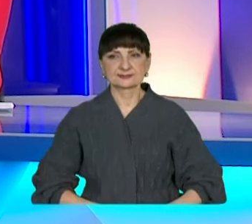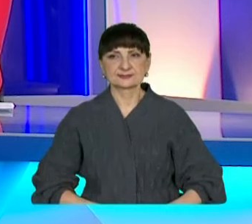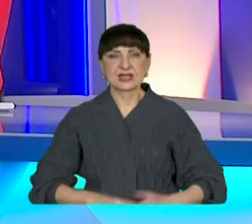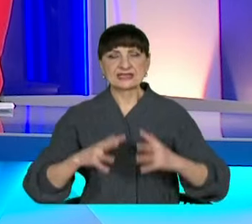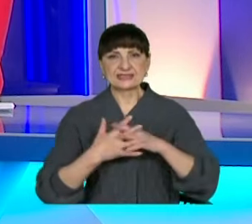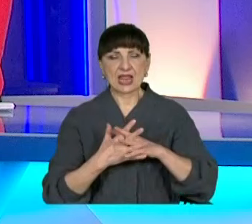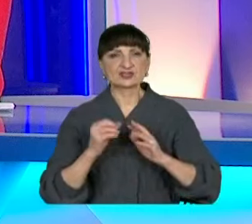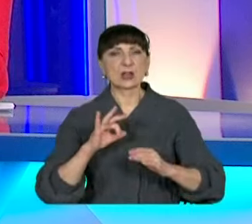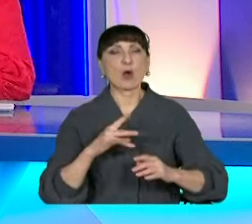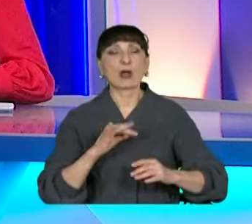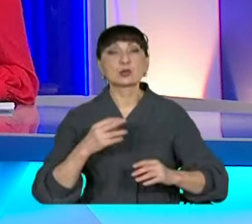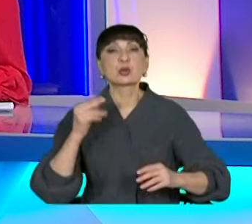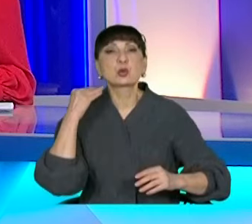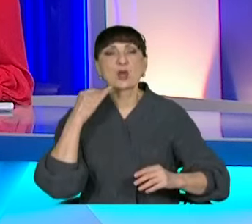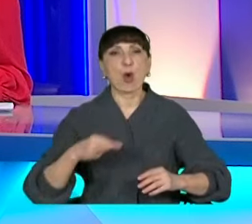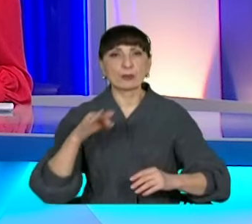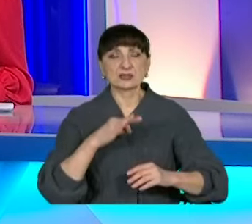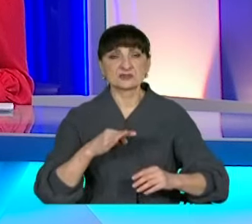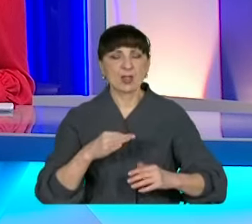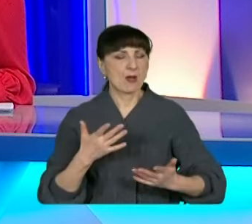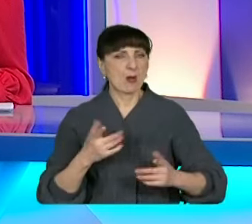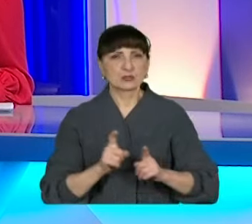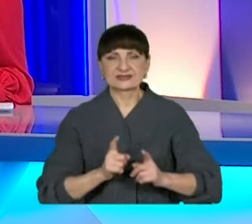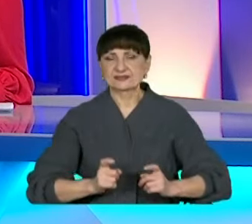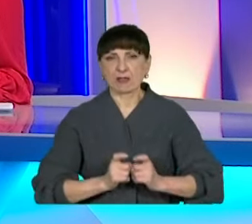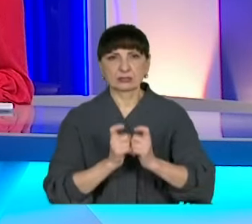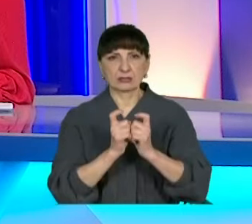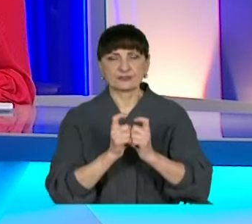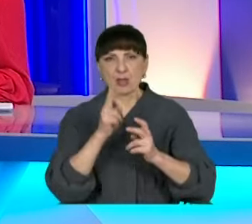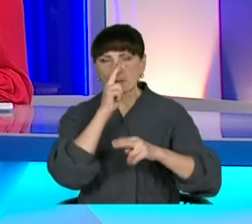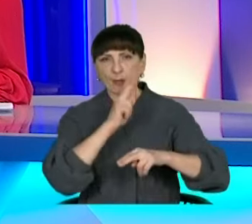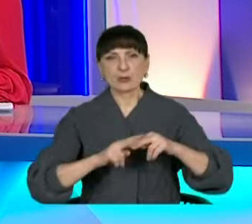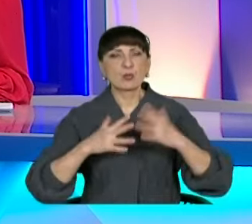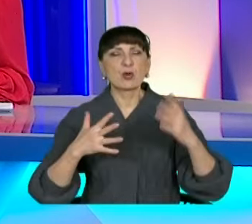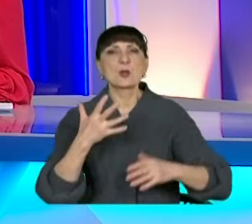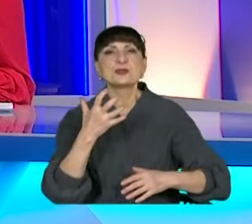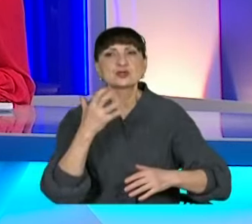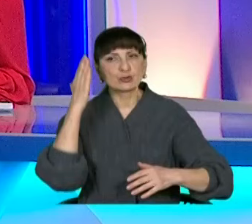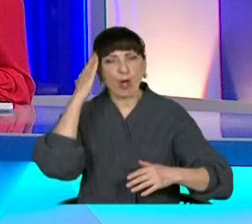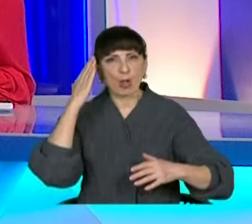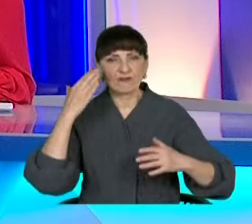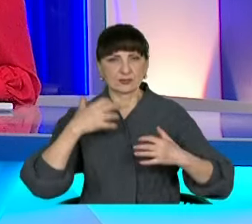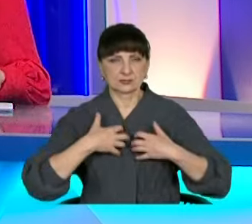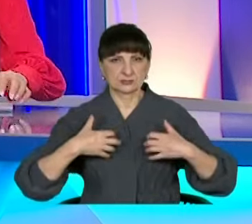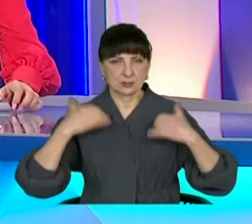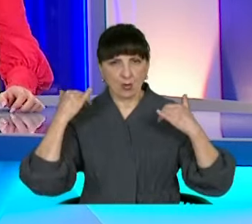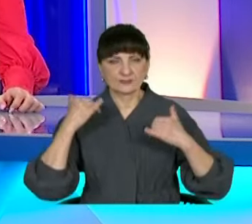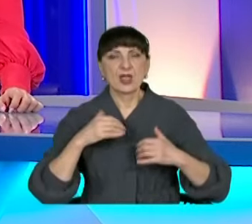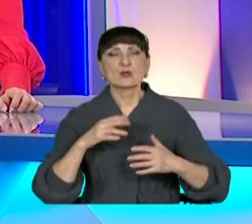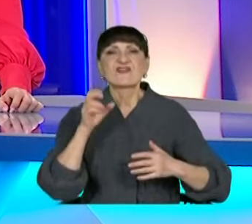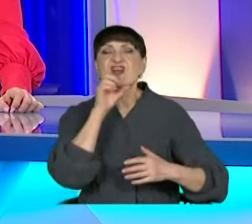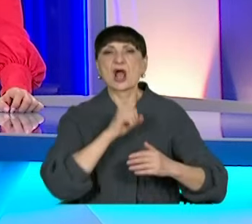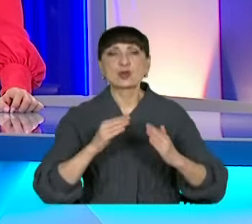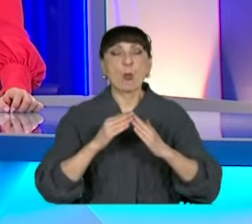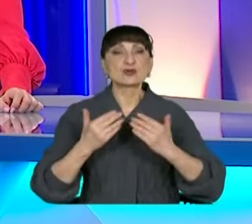селе Шалак-Курган Туркестанской области разгорелся нешуточный скандал с пропажей более 500 голов скота. В краже домашних